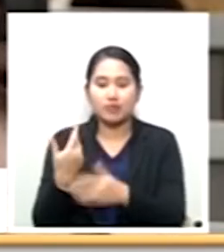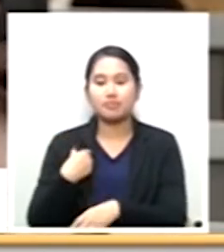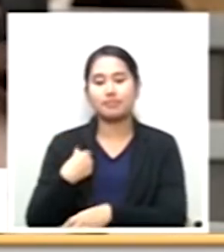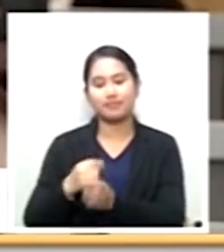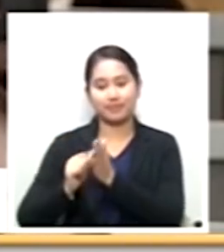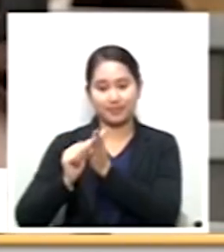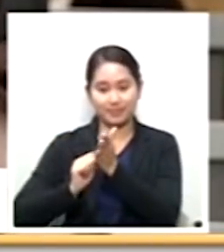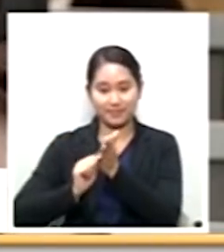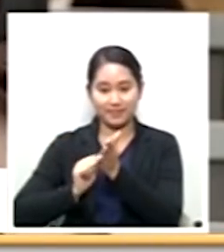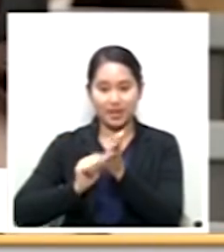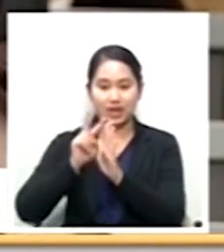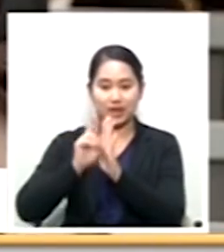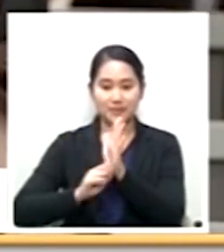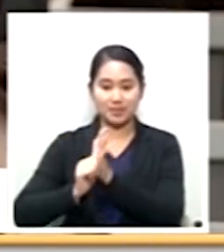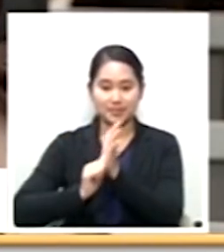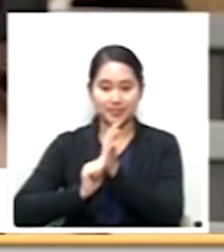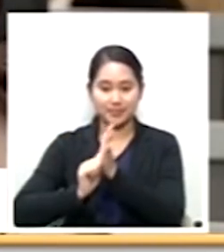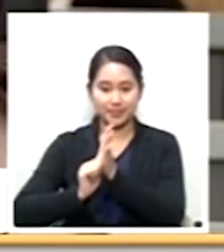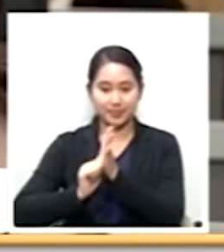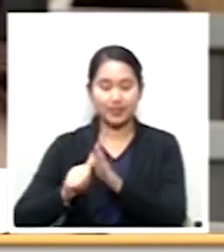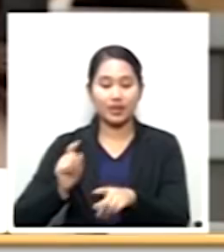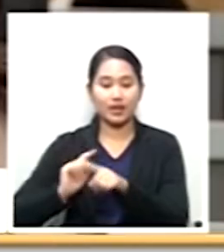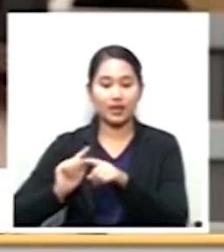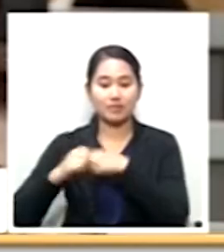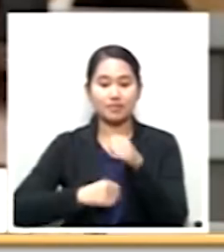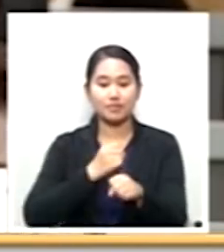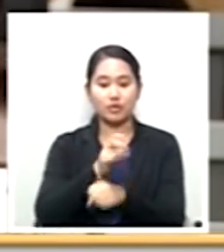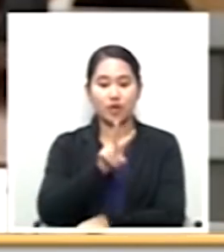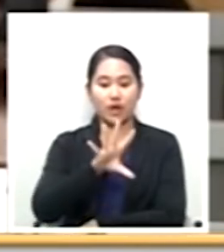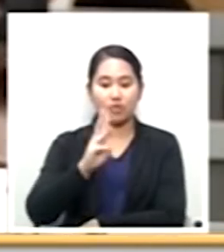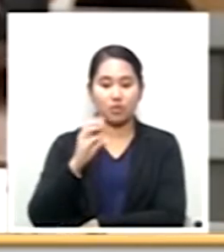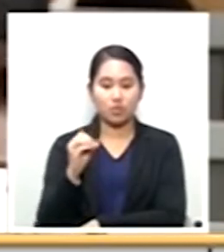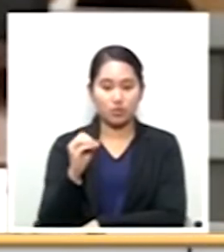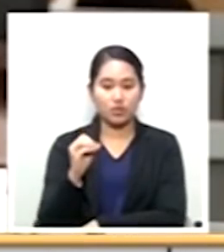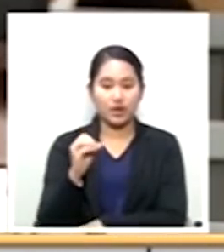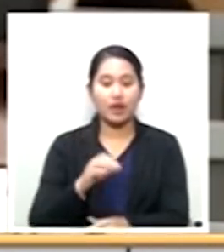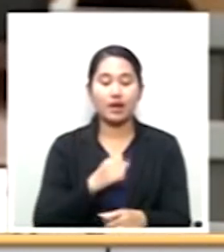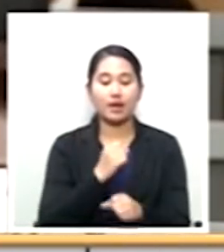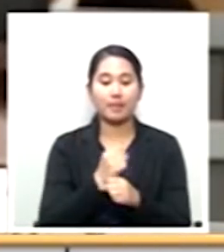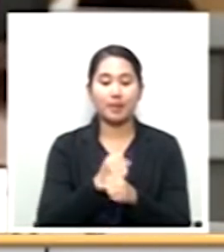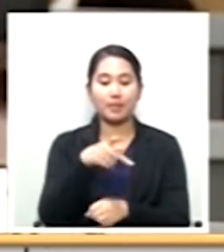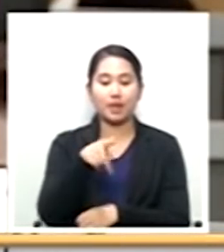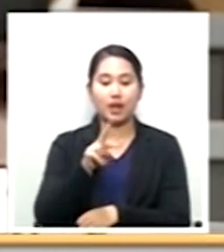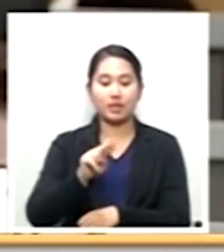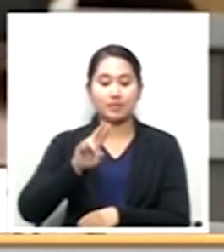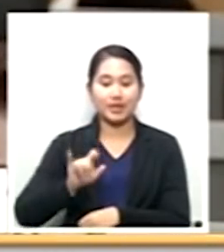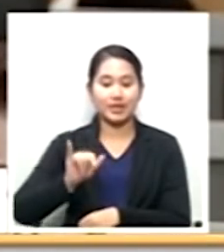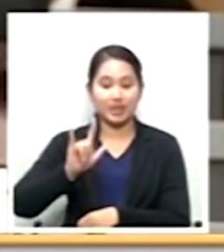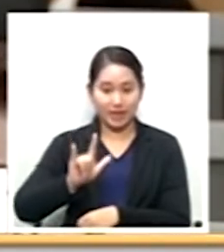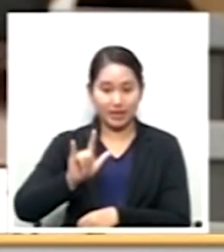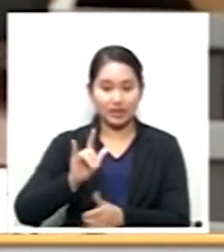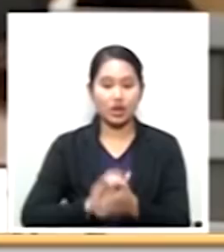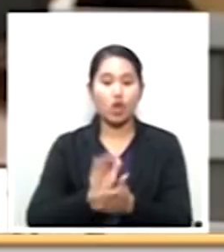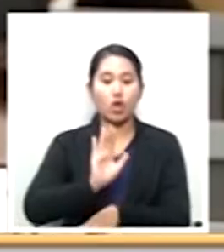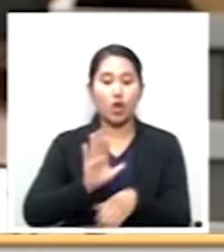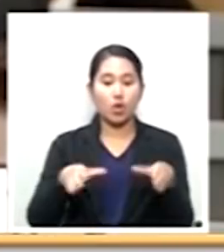บัญญัติจัดระเบียบราชการกระทรวงกลาโหมในปี2560ทำเป็นพระราชบัญญัติอีกเช่นเดียวกันครับในสมัยรัฐบาล